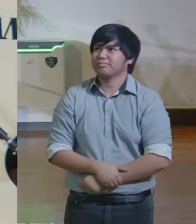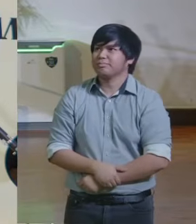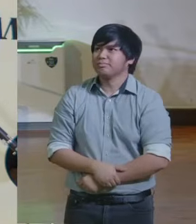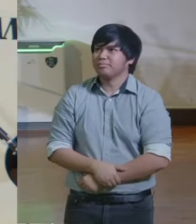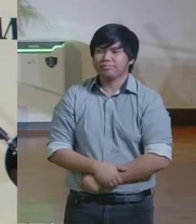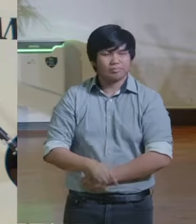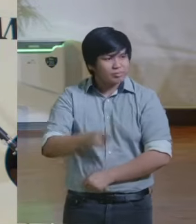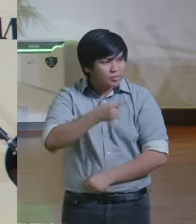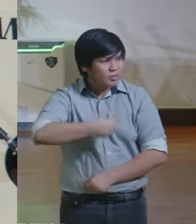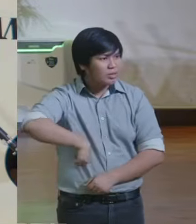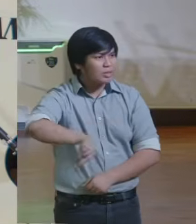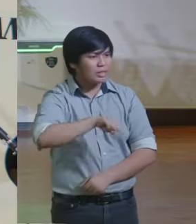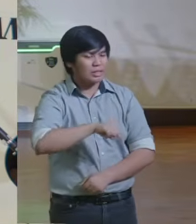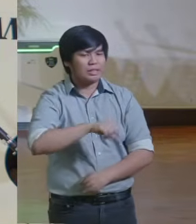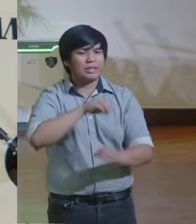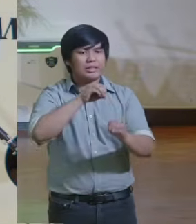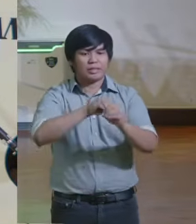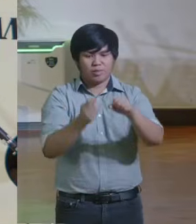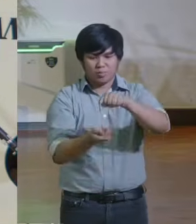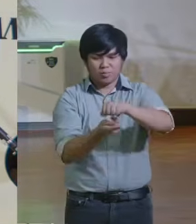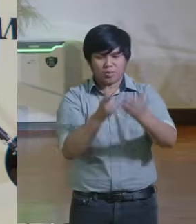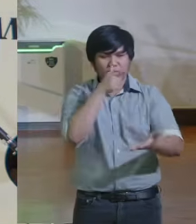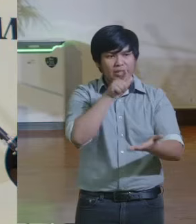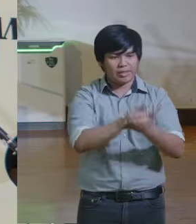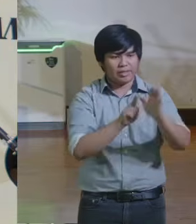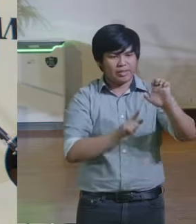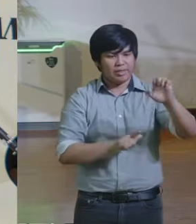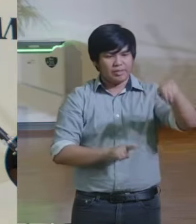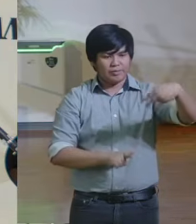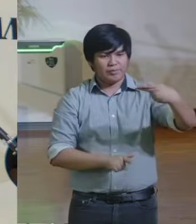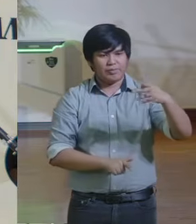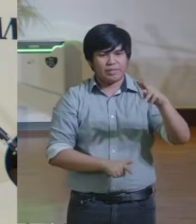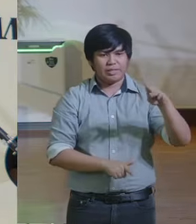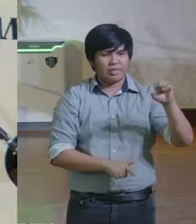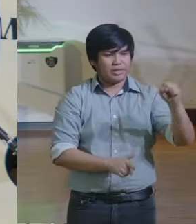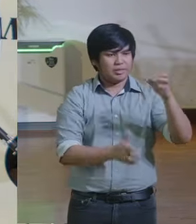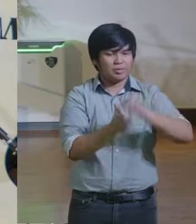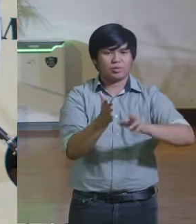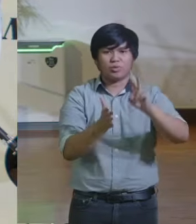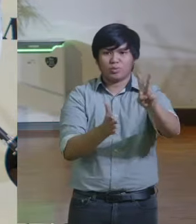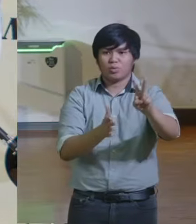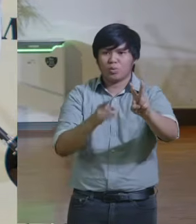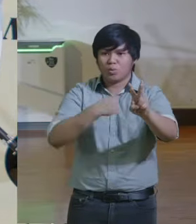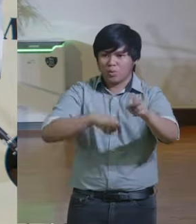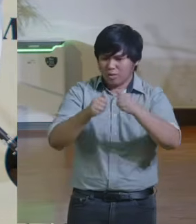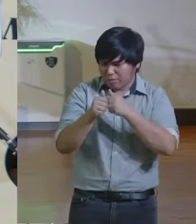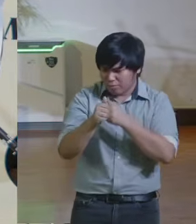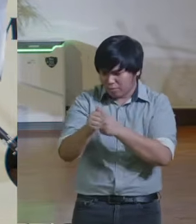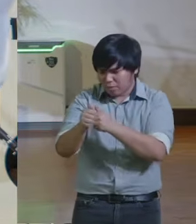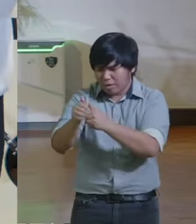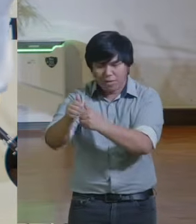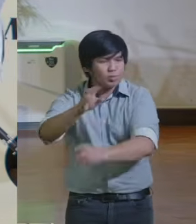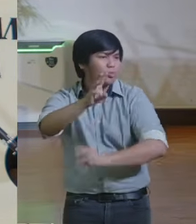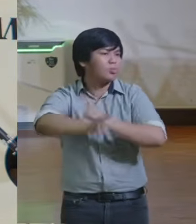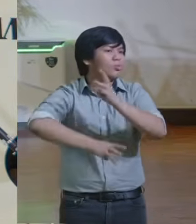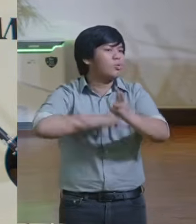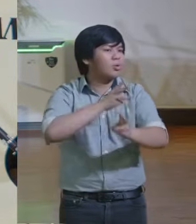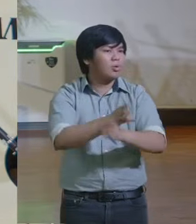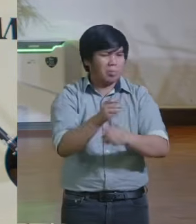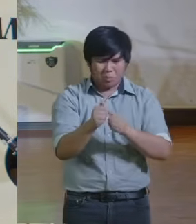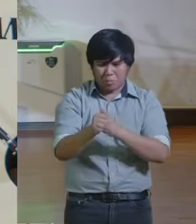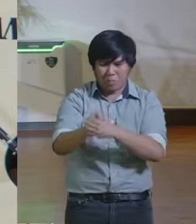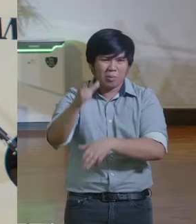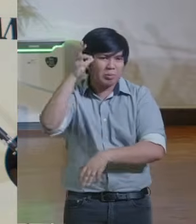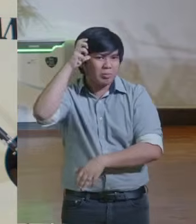Tayo po, sabi ng Ephesians 2:2, we are following the course of this world, following the prince of the power